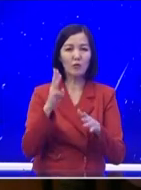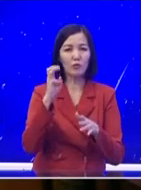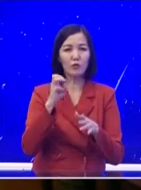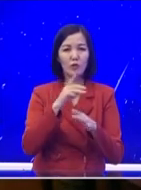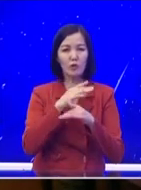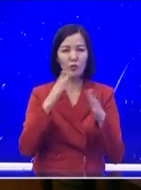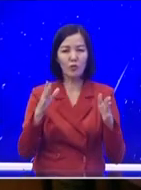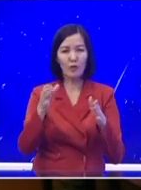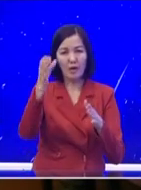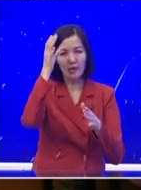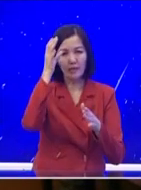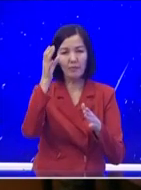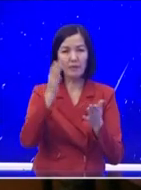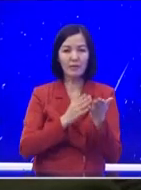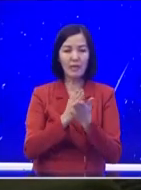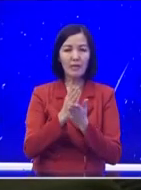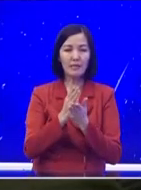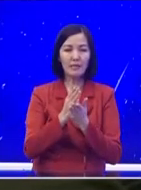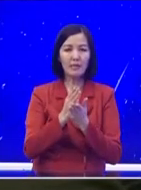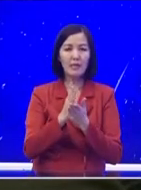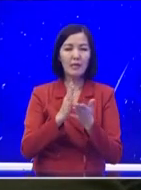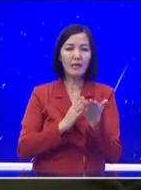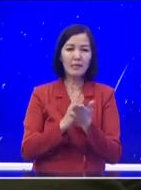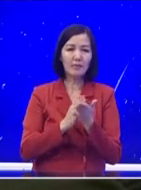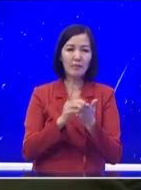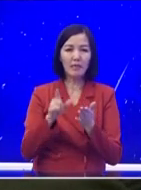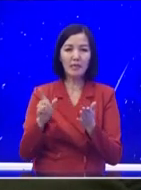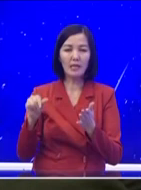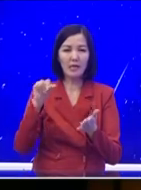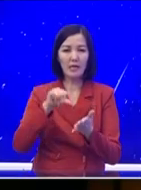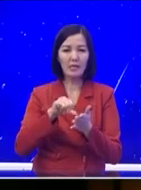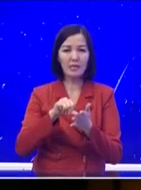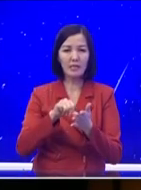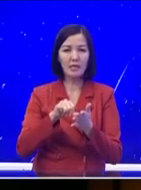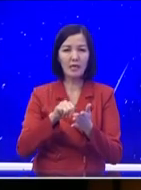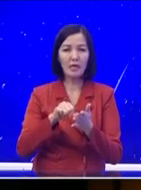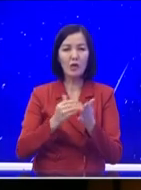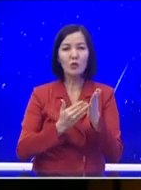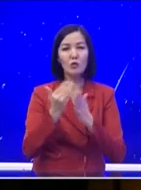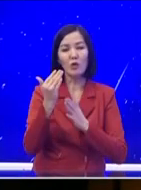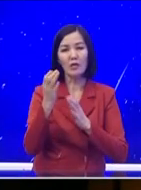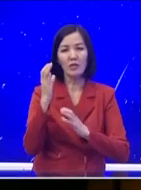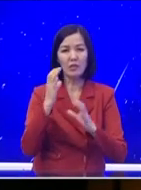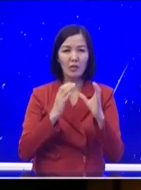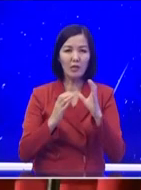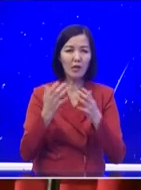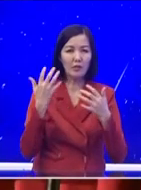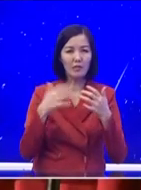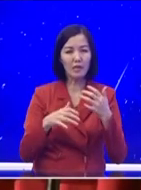Жиынға облыстағы 300-ден аса білім саласының маманы келді. Ұйымдастырушылар осы жоғары орта білім